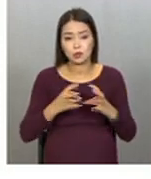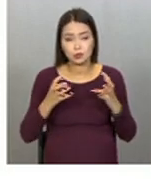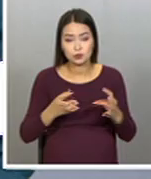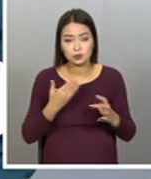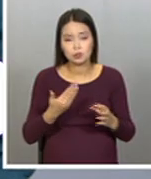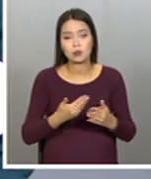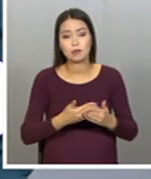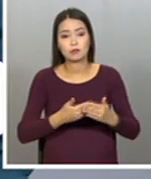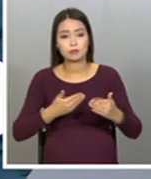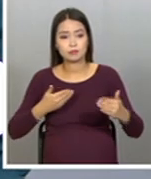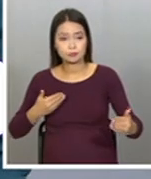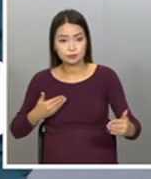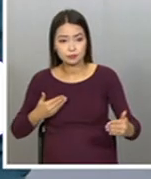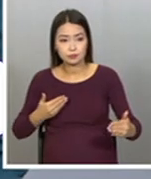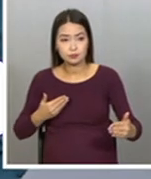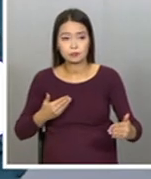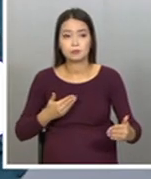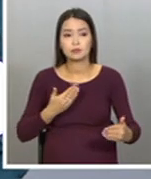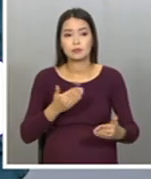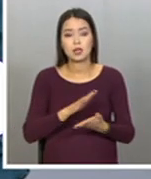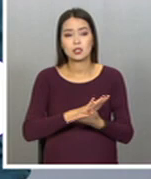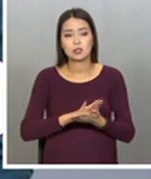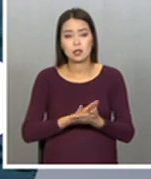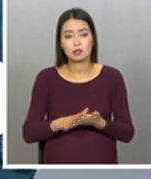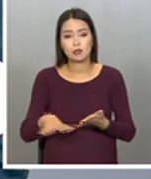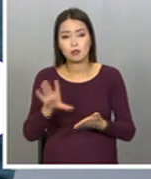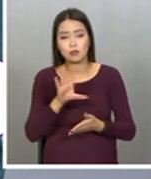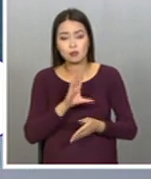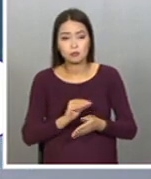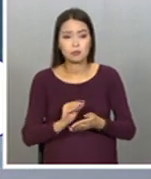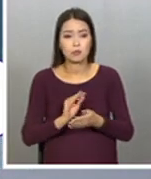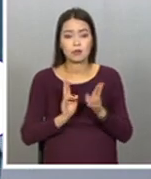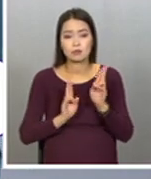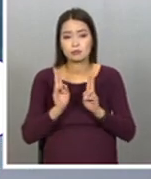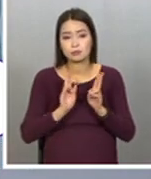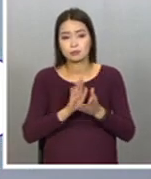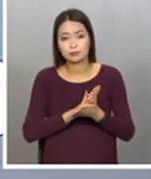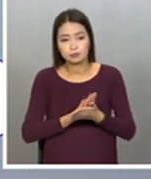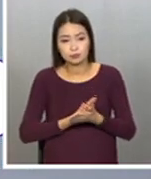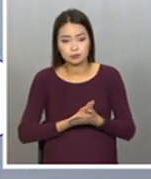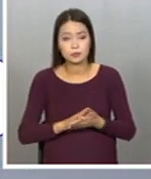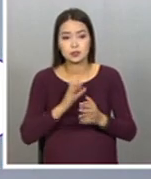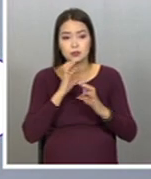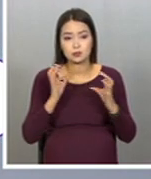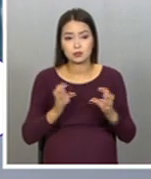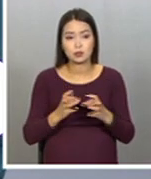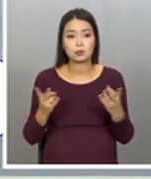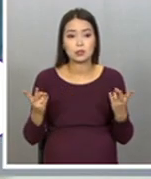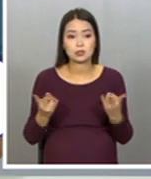қашықтықты сақтап, тазалықты барынша мұқият сақтауларыңыз қажет.